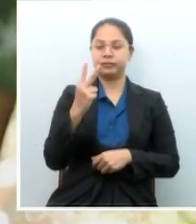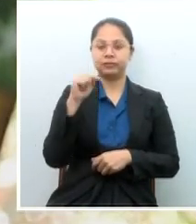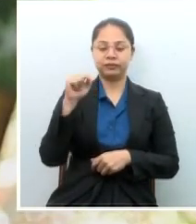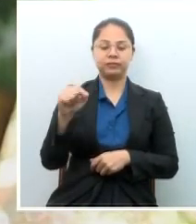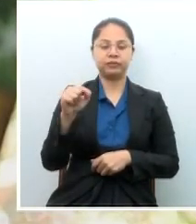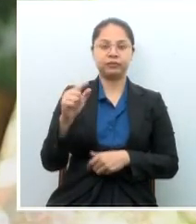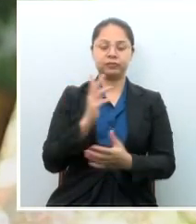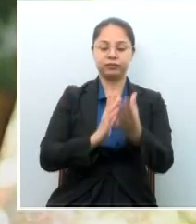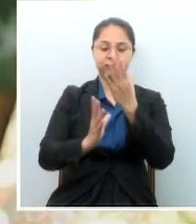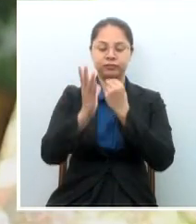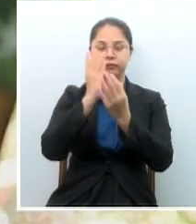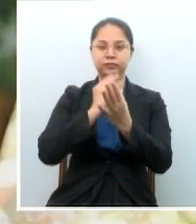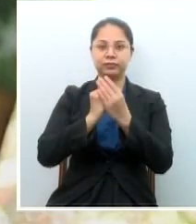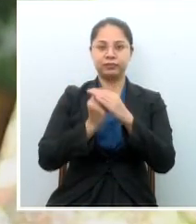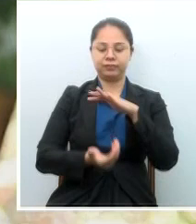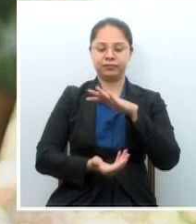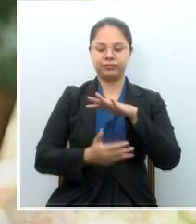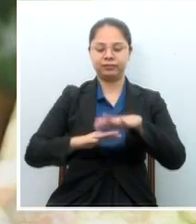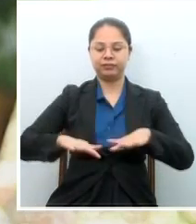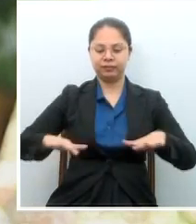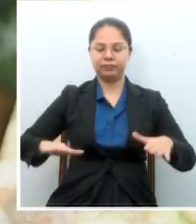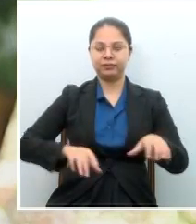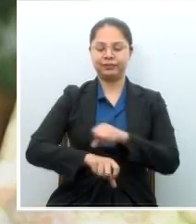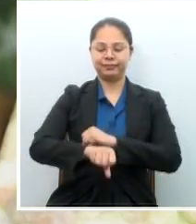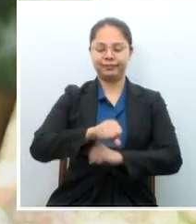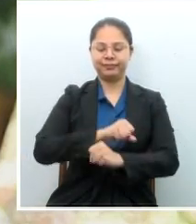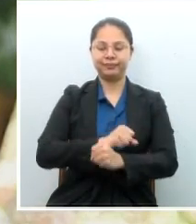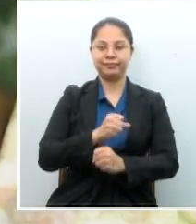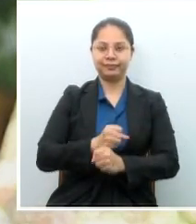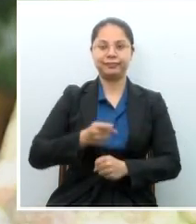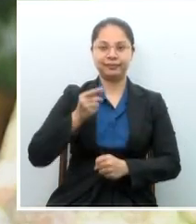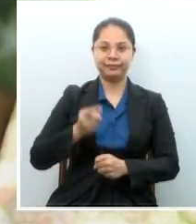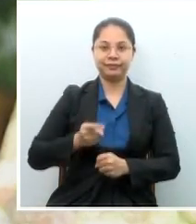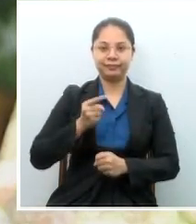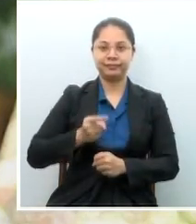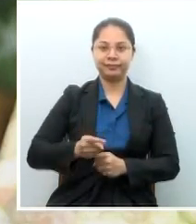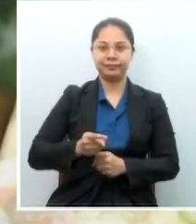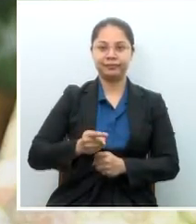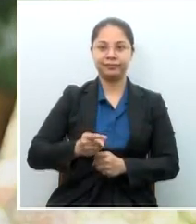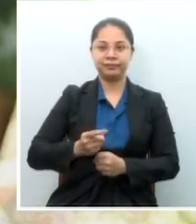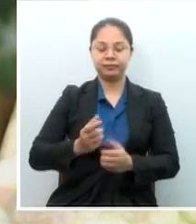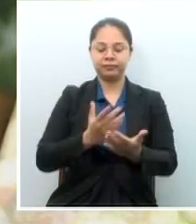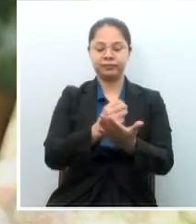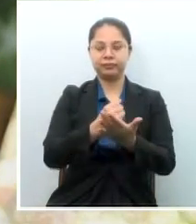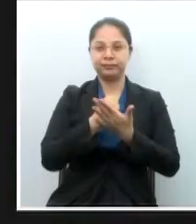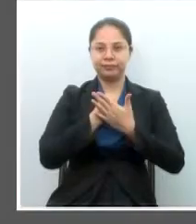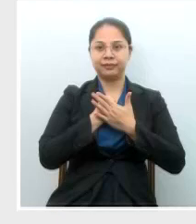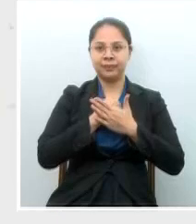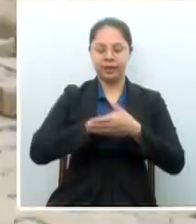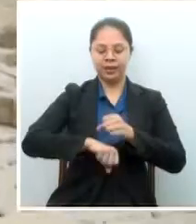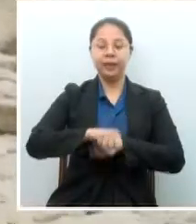มันเป็นการเรียนรู้ที่เด็กได้ฝึกการปฏิบัติจริงแล้วก็ให้เป็นการเรียนรู้แบบ Active